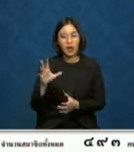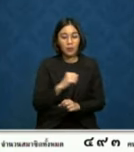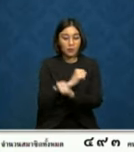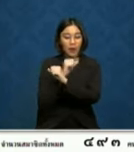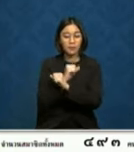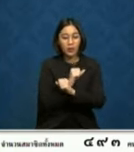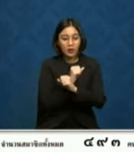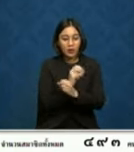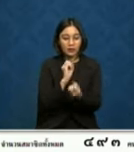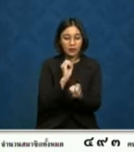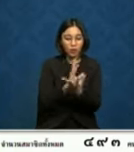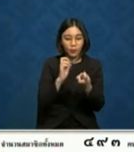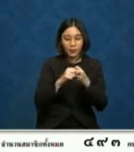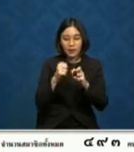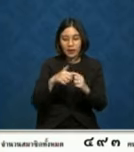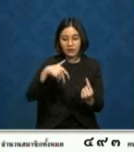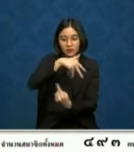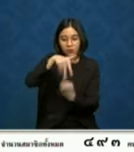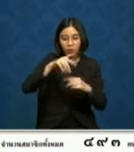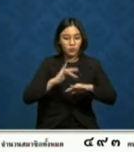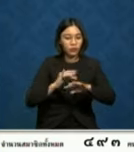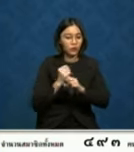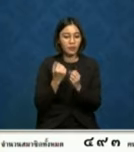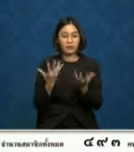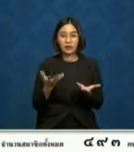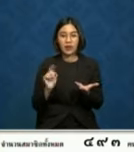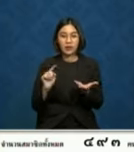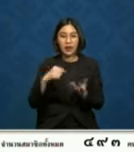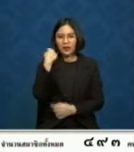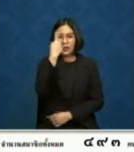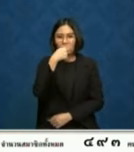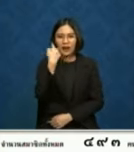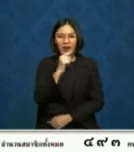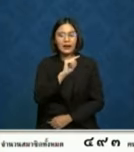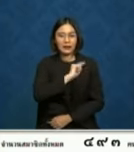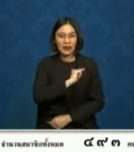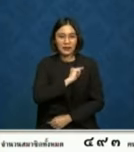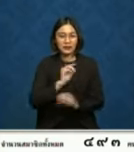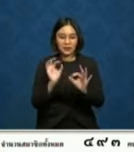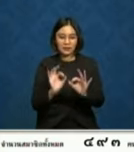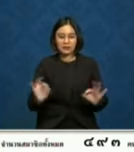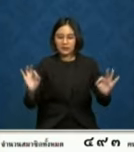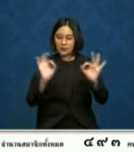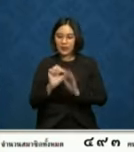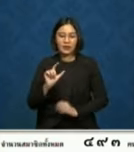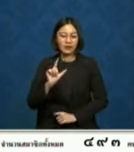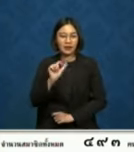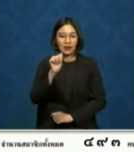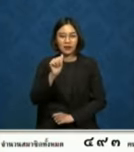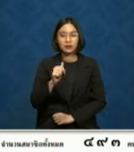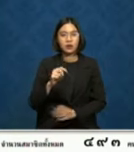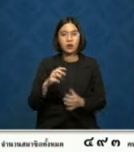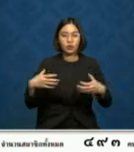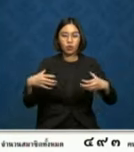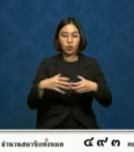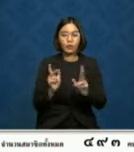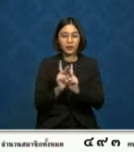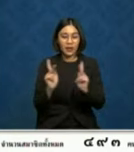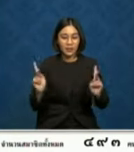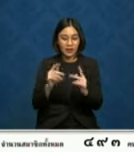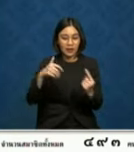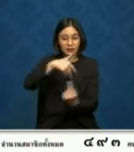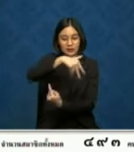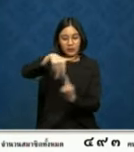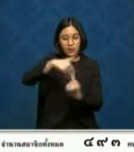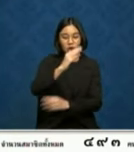การทำลายทรัพยากรธรรมชาติยังไงคนที่มีบทต้องมีบทบาทมากที่สุดก็คือคณะกรรมการสิ่งแวดล้อม